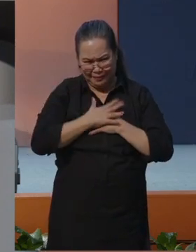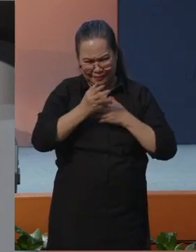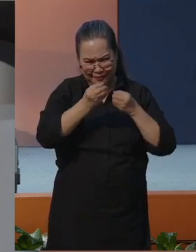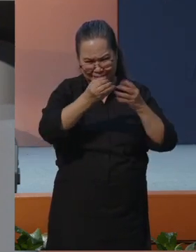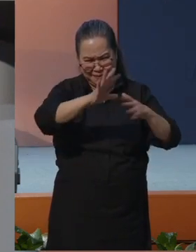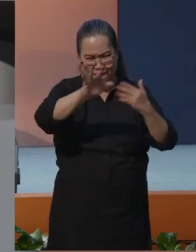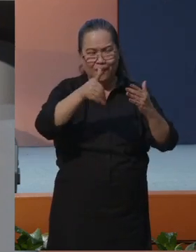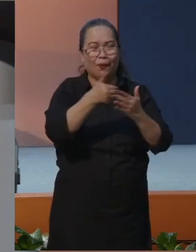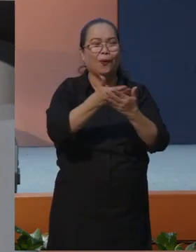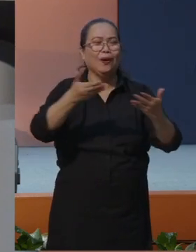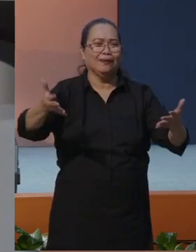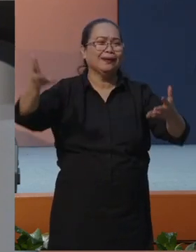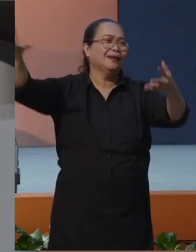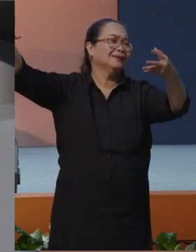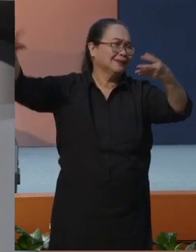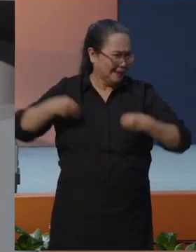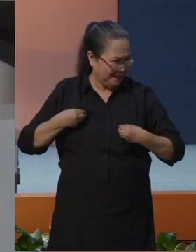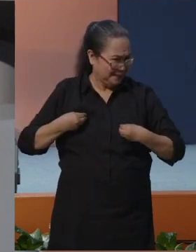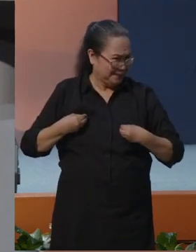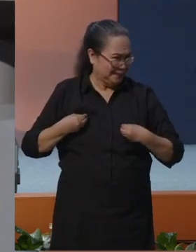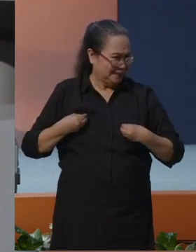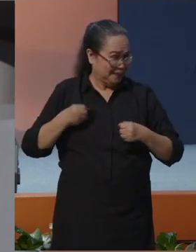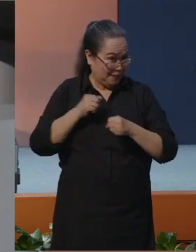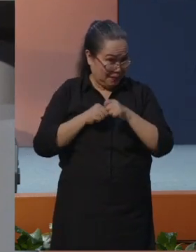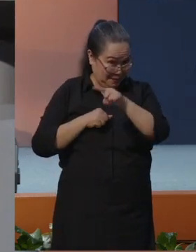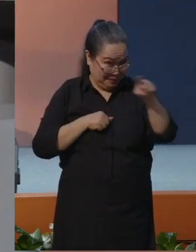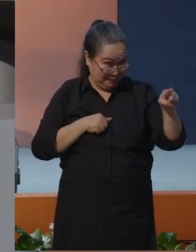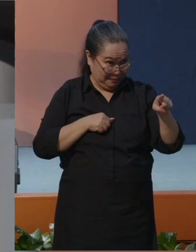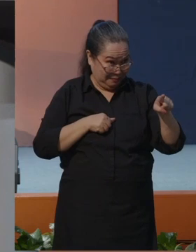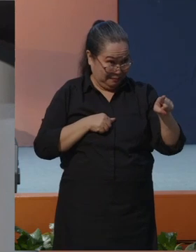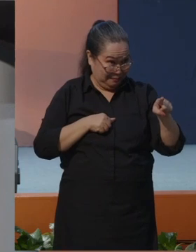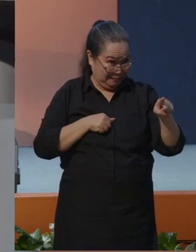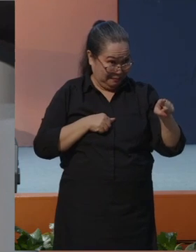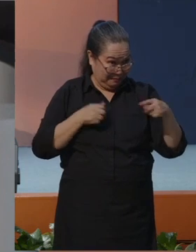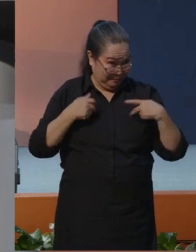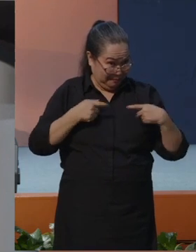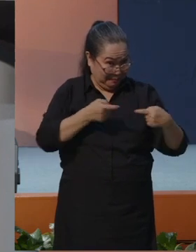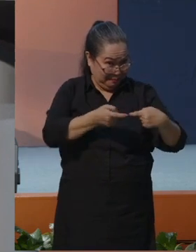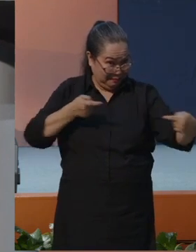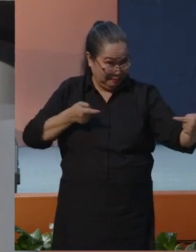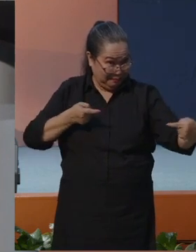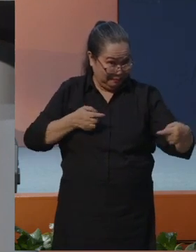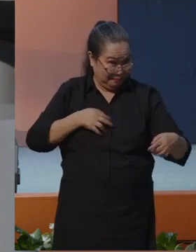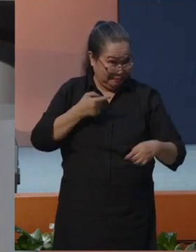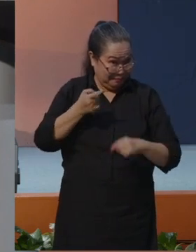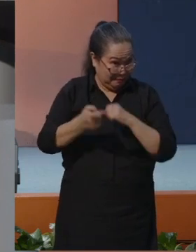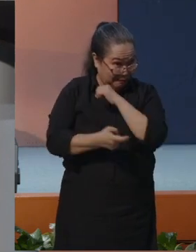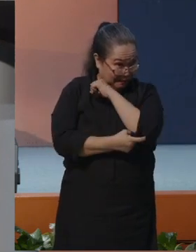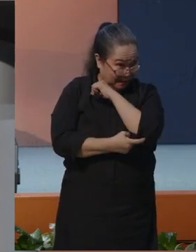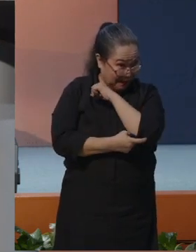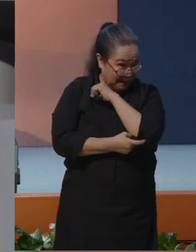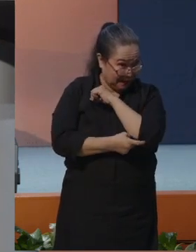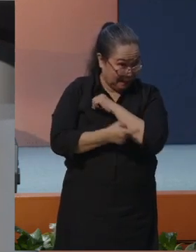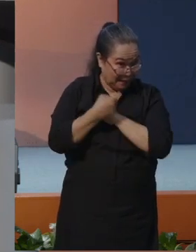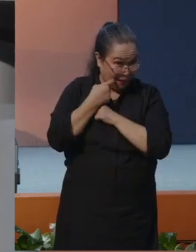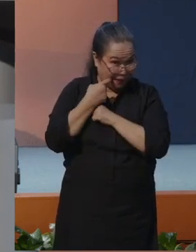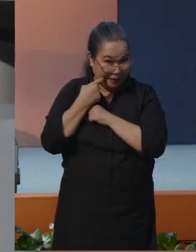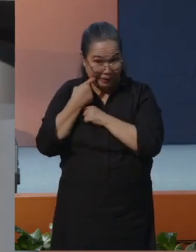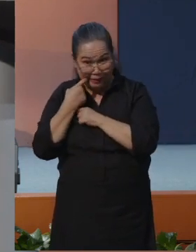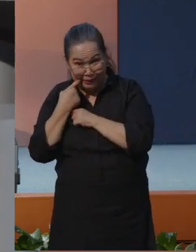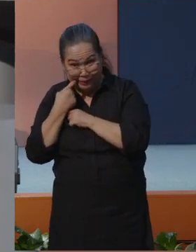us all things? So meron ba kayong kinakalaban na isang temptasyon, isang